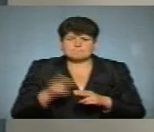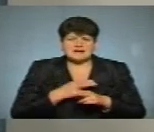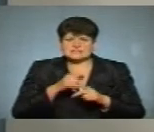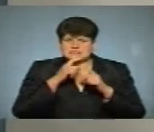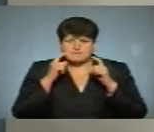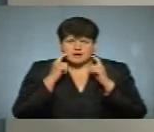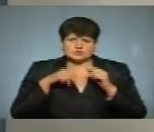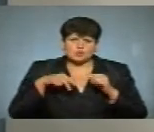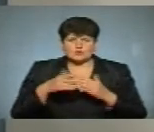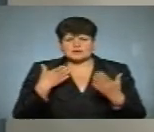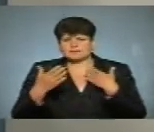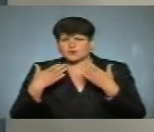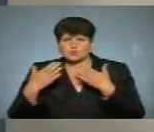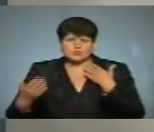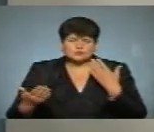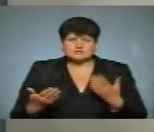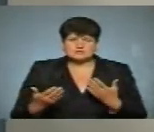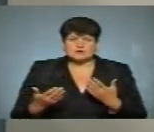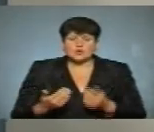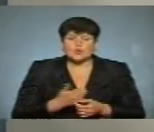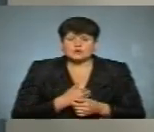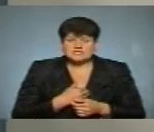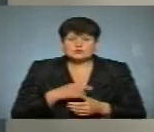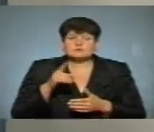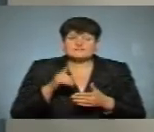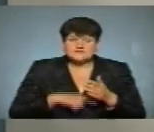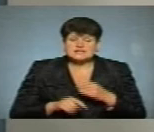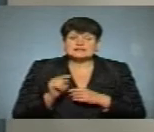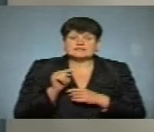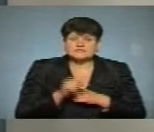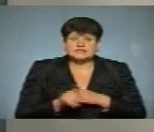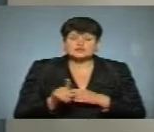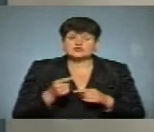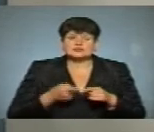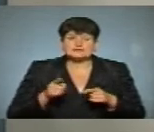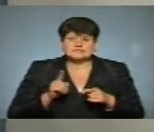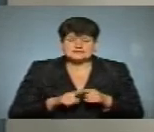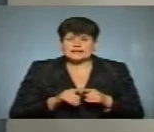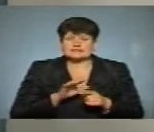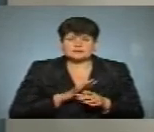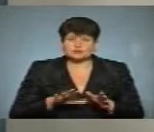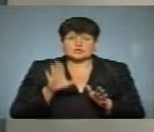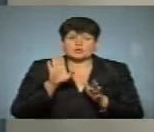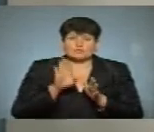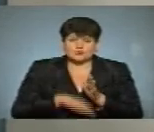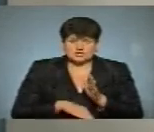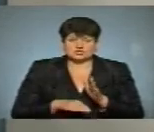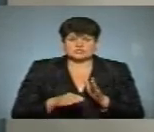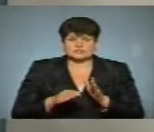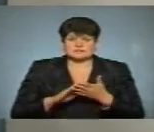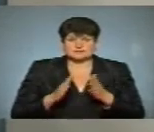і спілкуються між собою. Ну, хотілося б вірити в те, що це не приведе нас до погіршення і до наближення другої